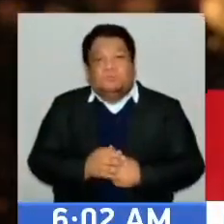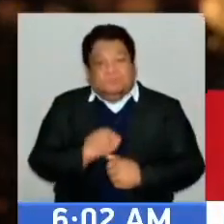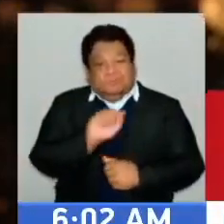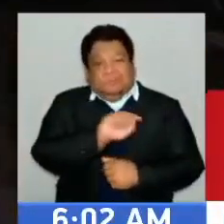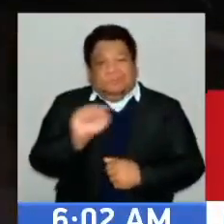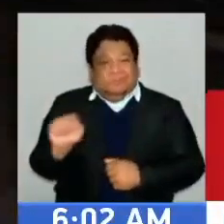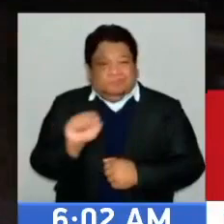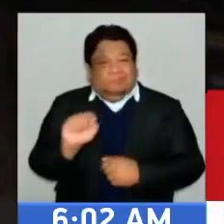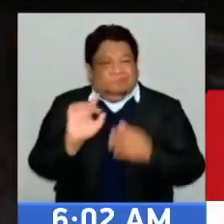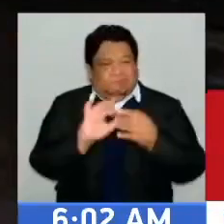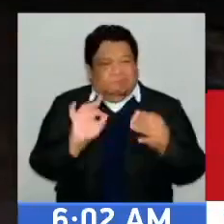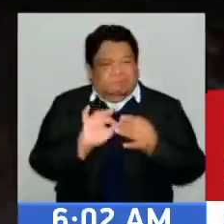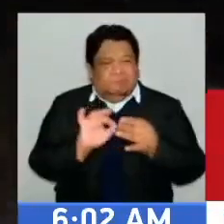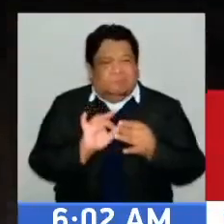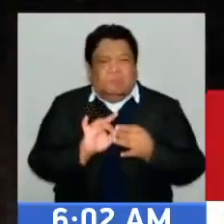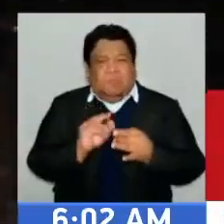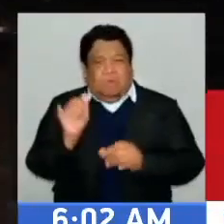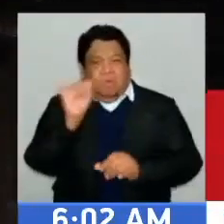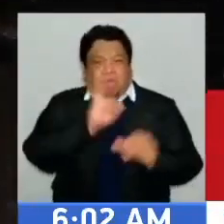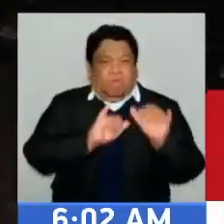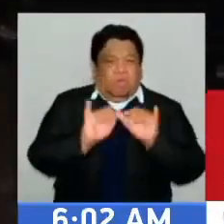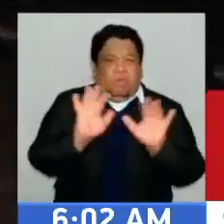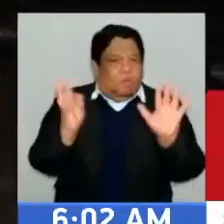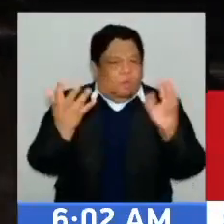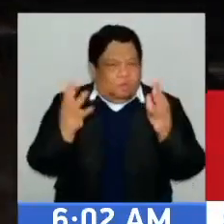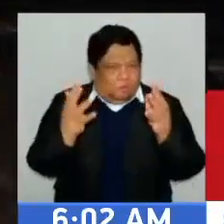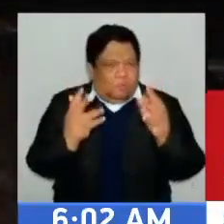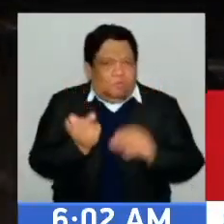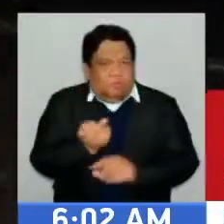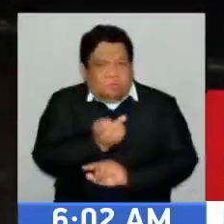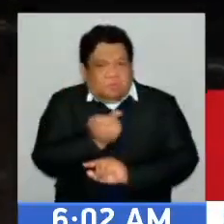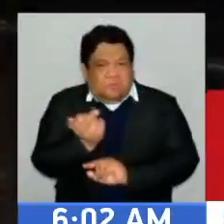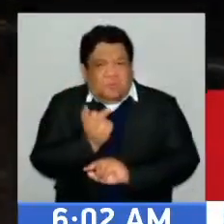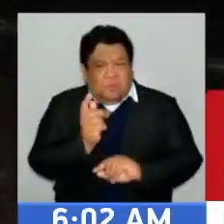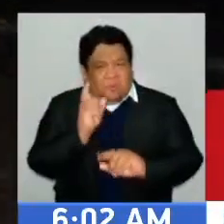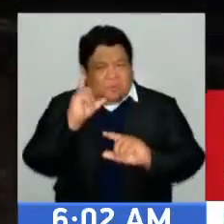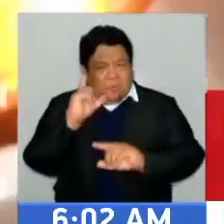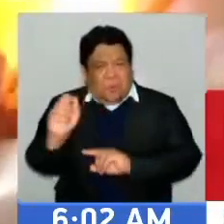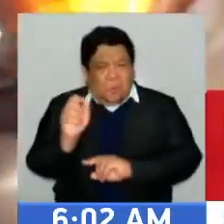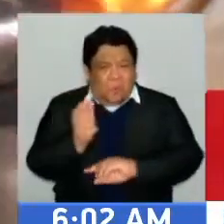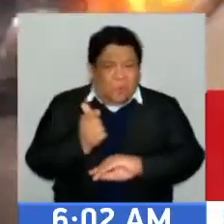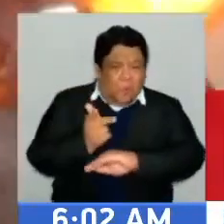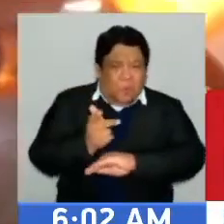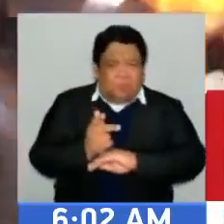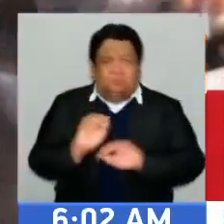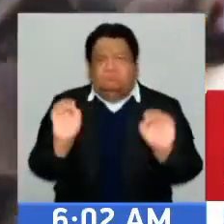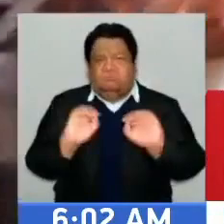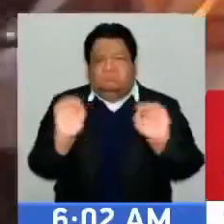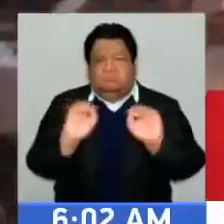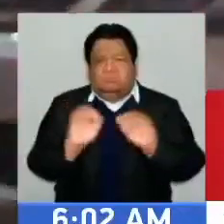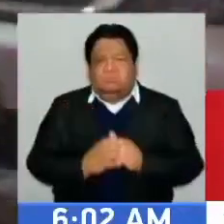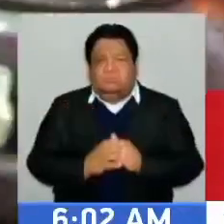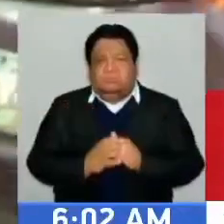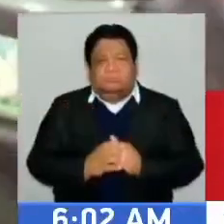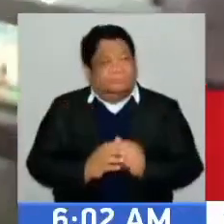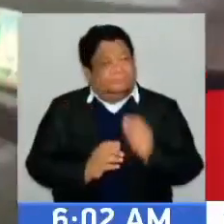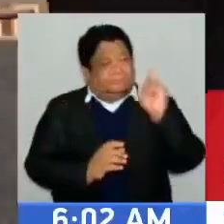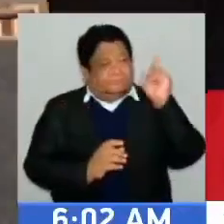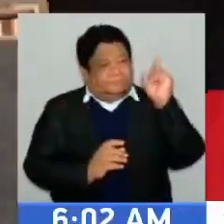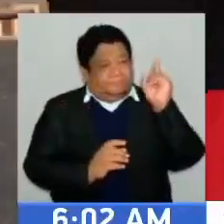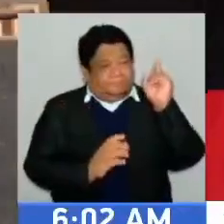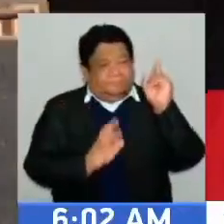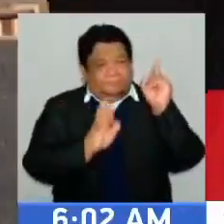sila lasing at kapwa hindi raw mabilis ang kanilang takbo. Ano pa naman galing dito? Ngayon nangyari, binangga ako, tapos ang bilis